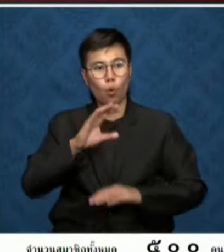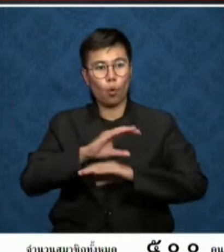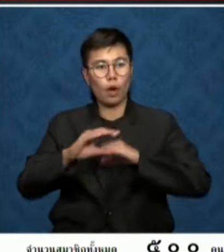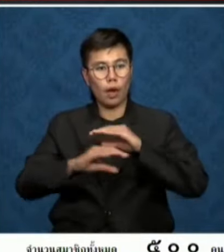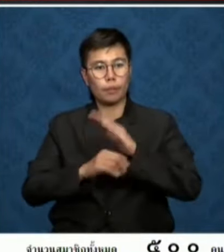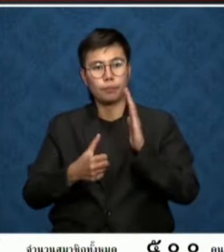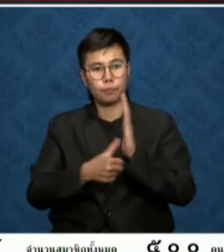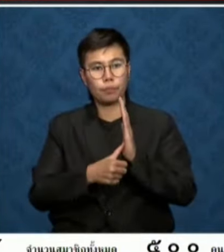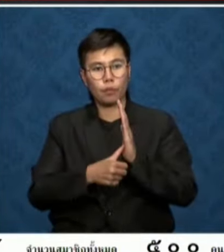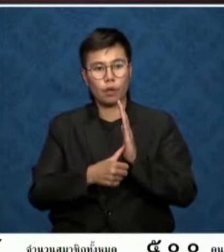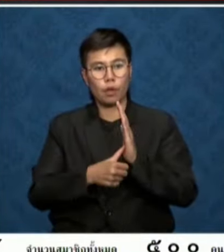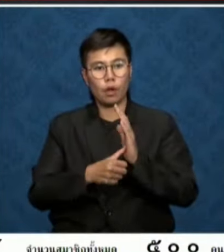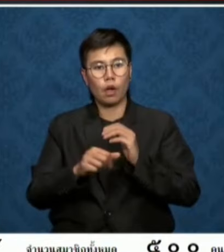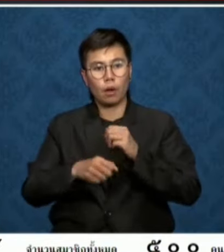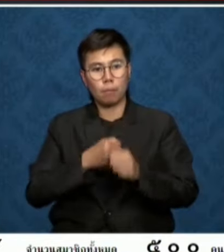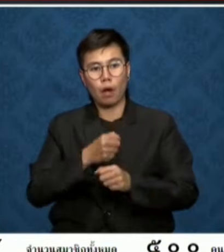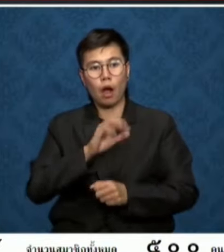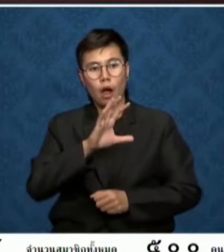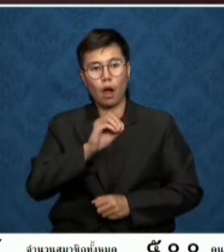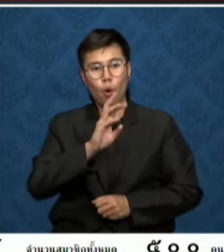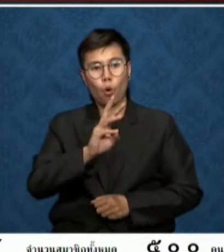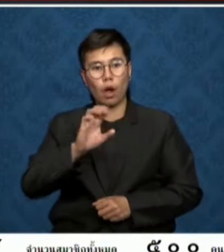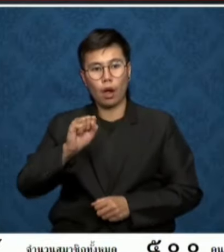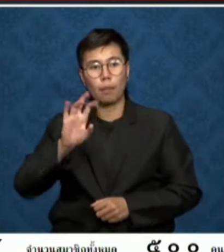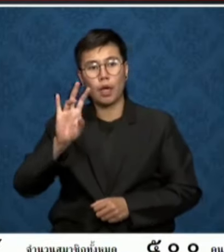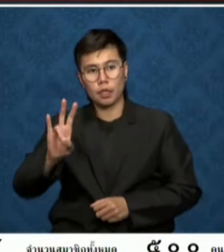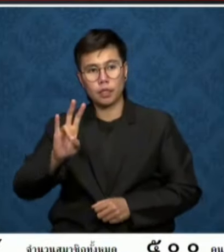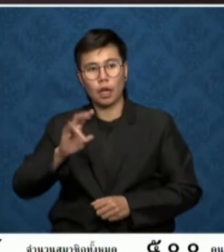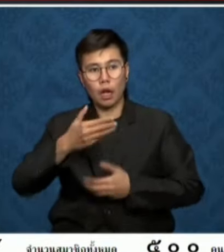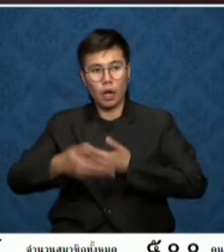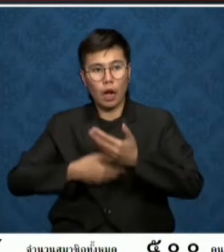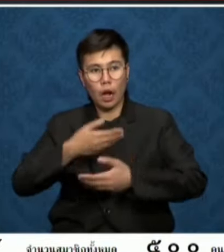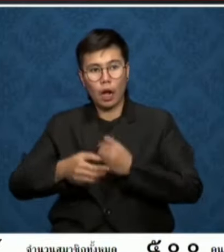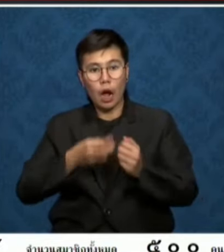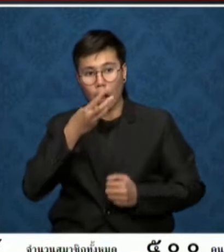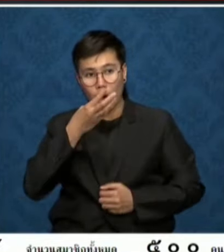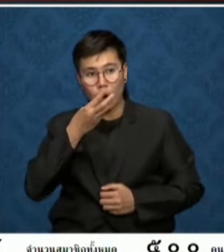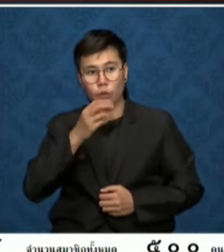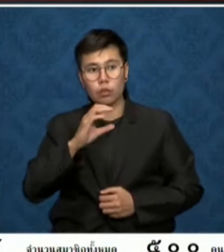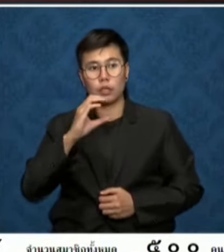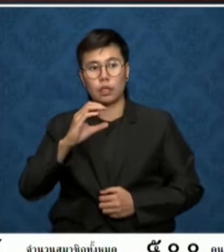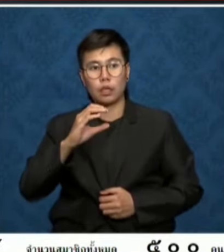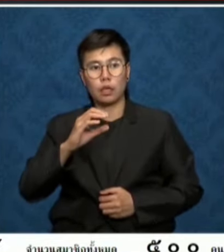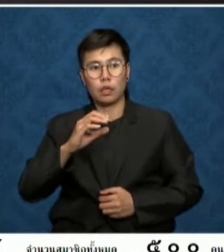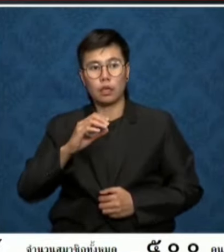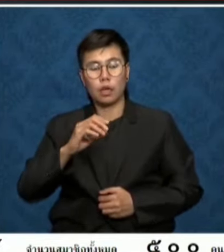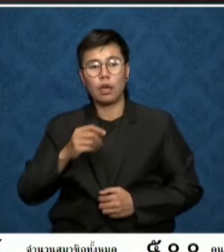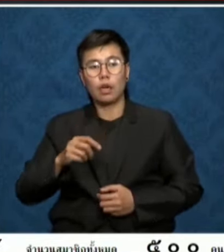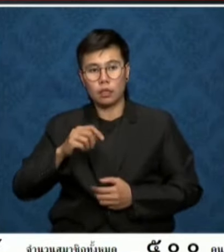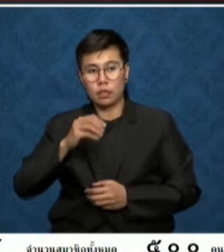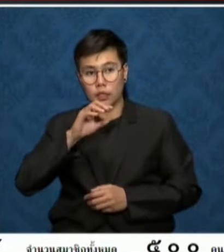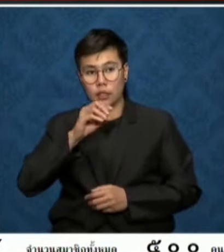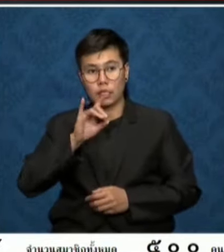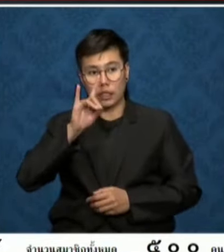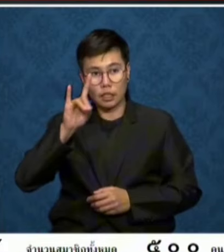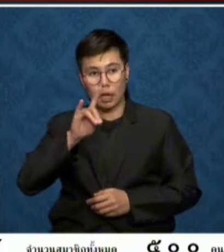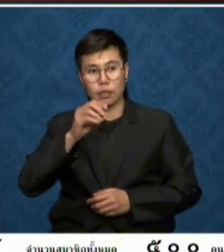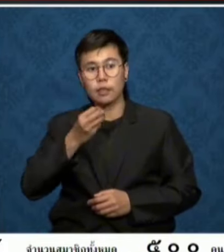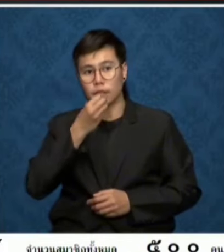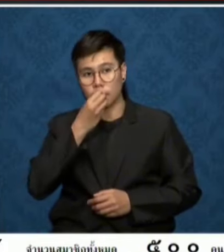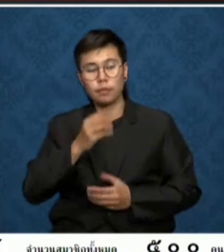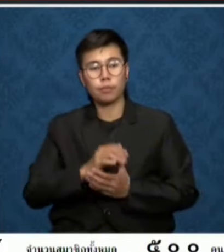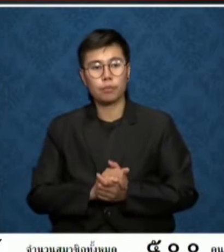ำปี5657นะครับกระสอบยังสวยแล้วก็ยังถูกขายเป็นข้าวเกรด4นี่คือข้าวอาหารสัตว์นะครับขอสไลด์ต่อไปครับ